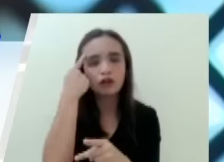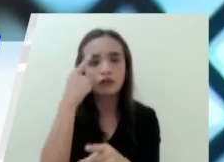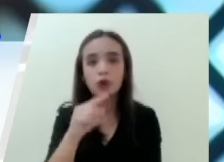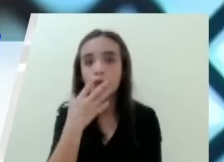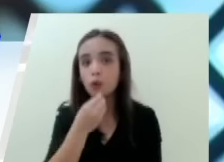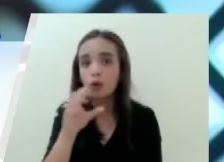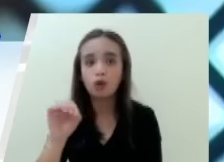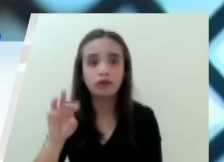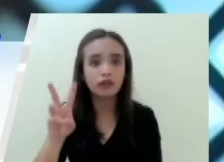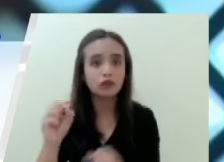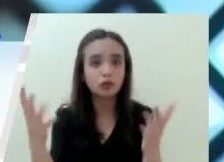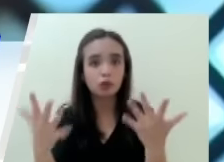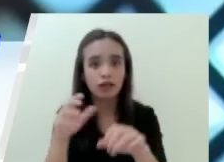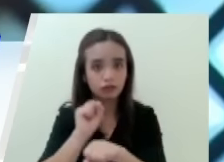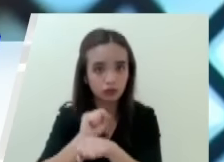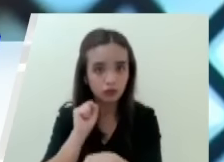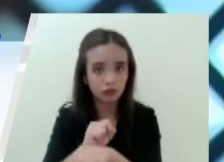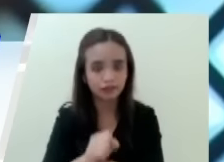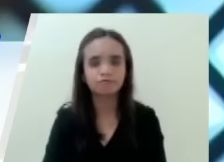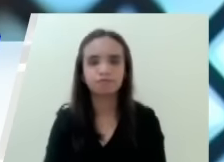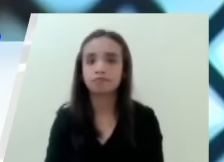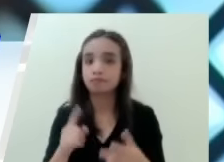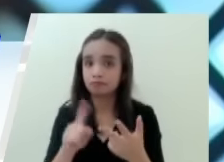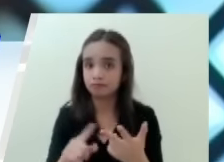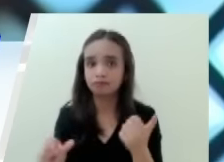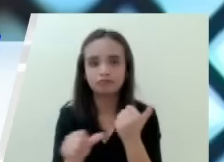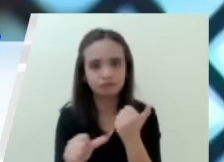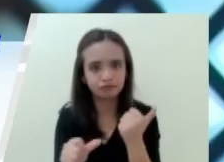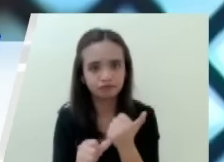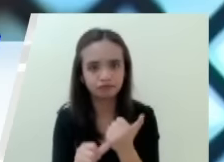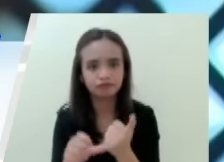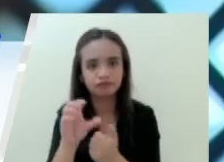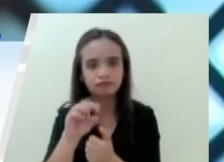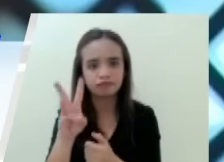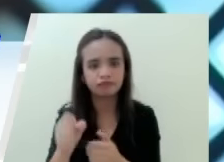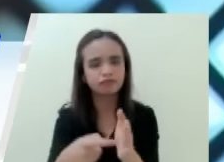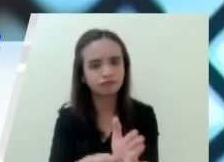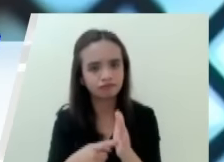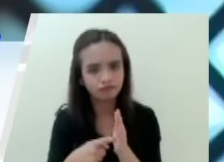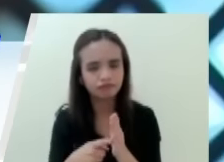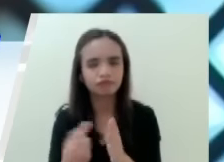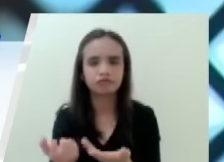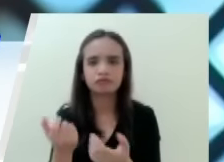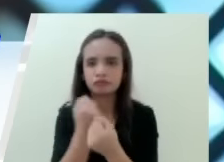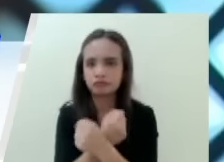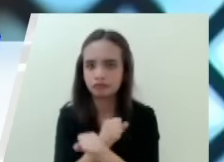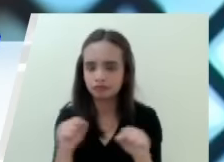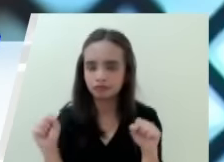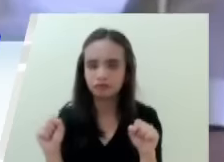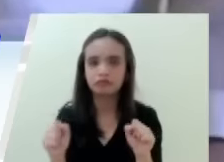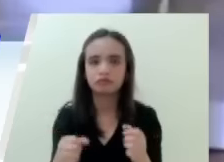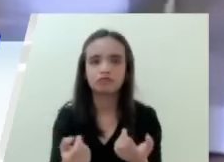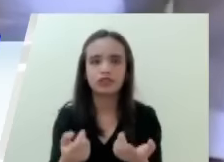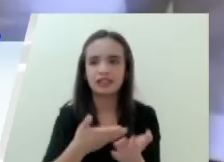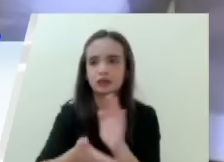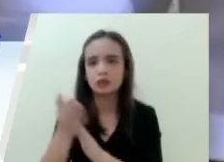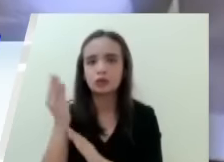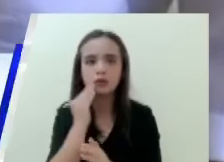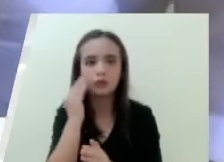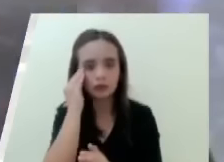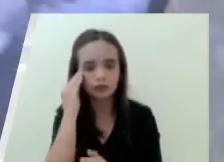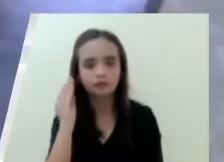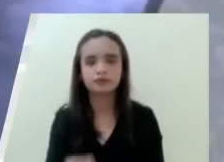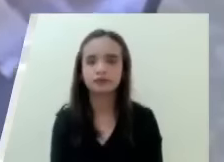of assistance to OFWs requiring welfare, repatriation, and reintegration services. Para sa